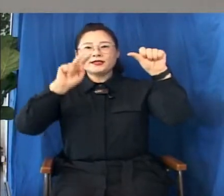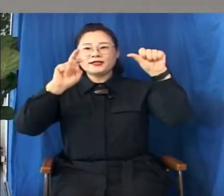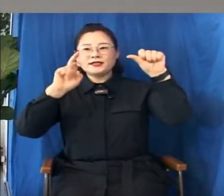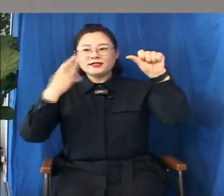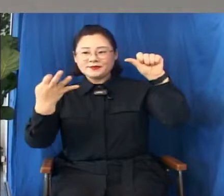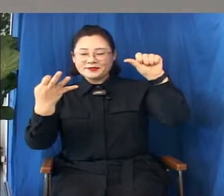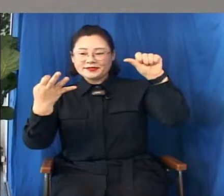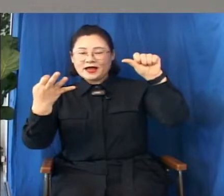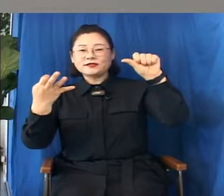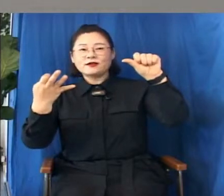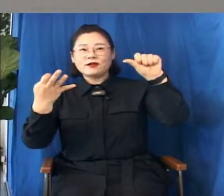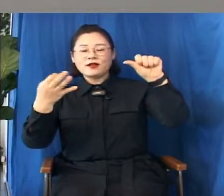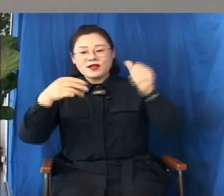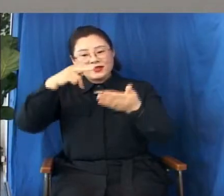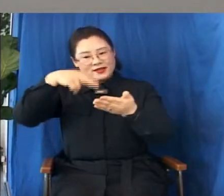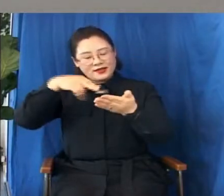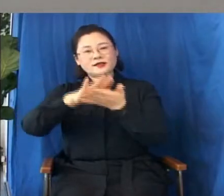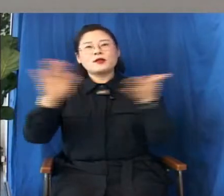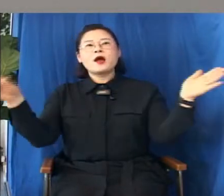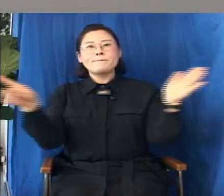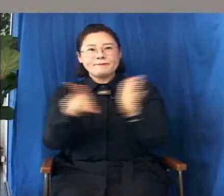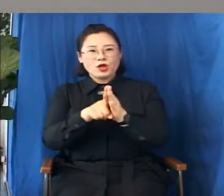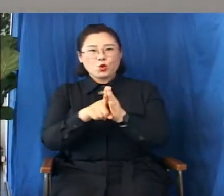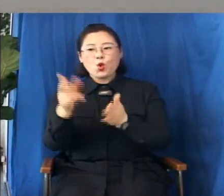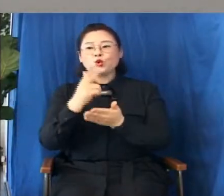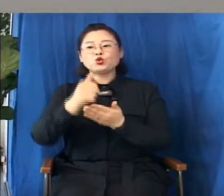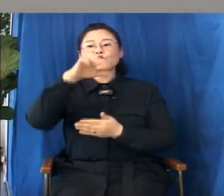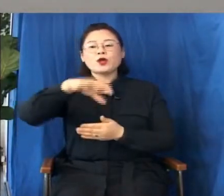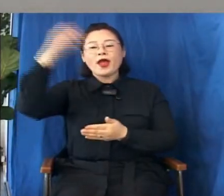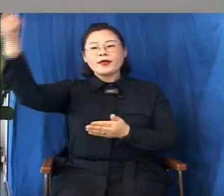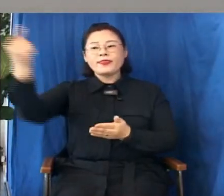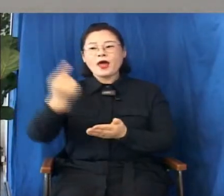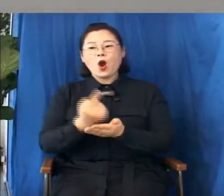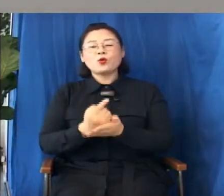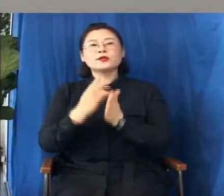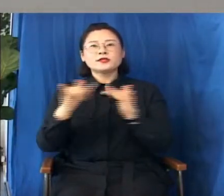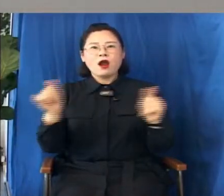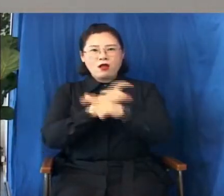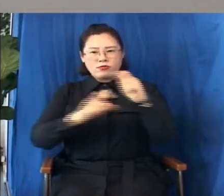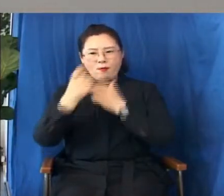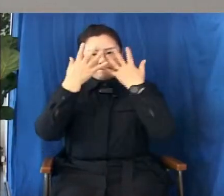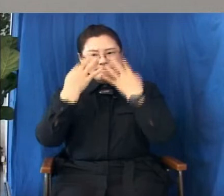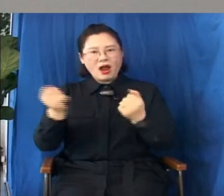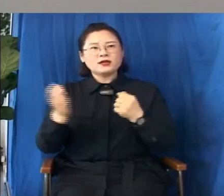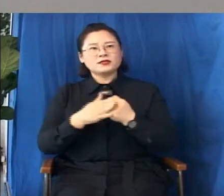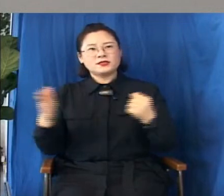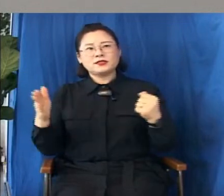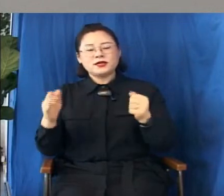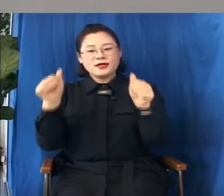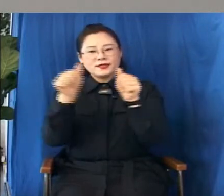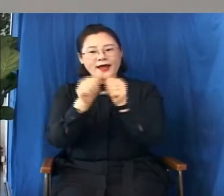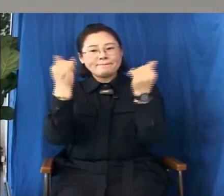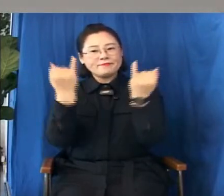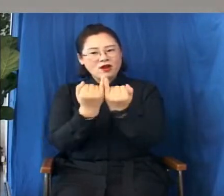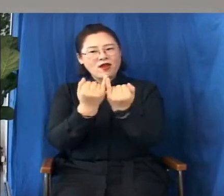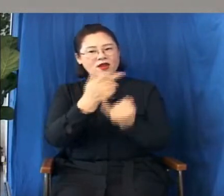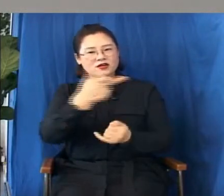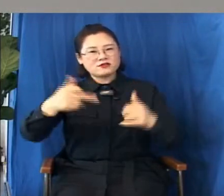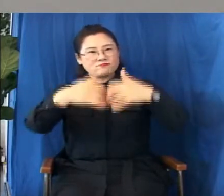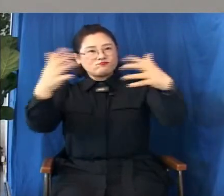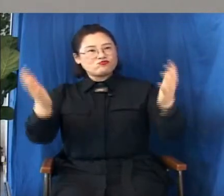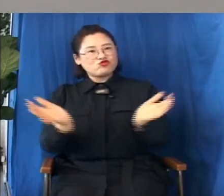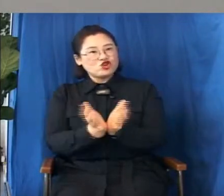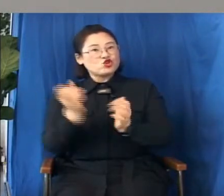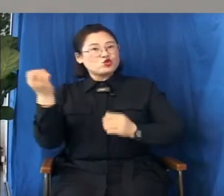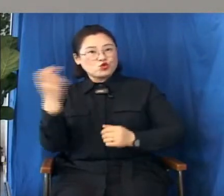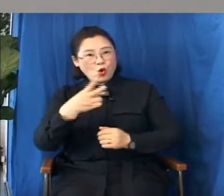같이 한 목소리로 읽겠습니다. 믿고 주께로 나오는 자가 더 많으니 남녀의 큰 무리더라.